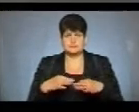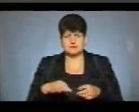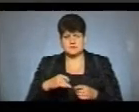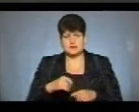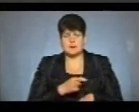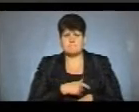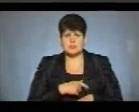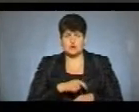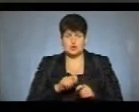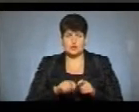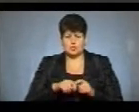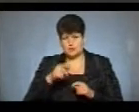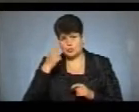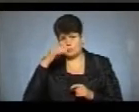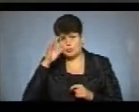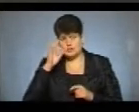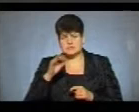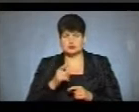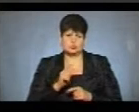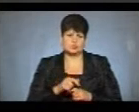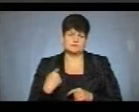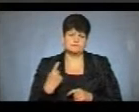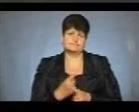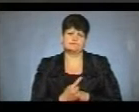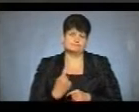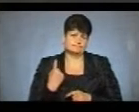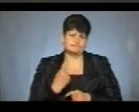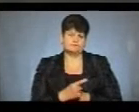бачимо, близько 30 людей організовано проходять пішохідний перехід.